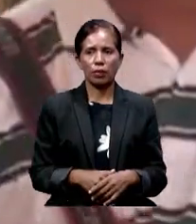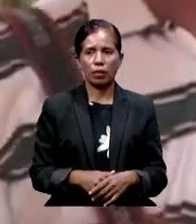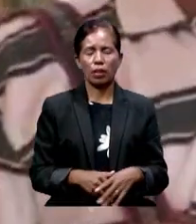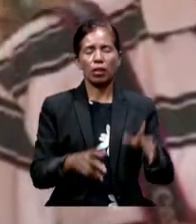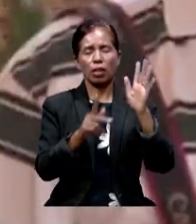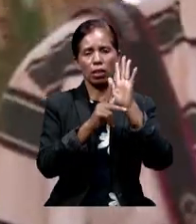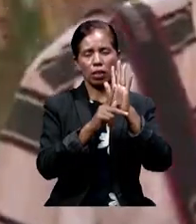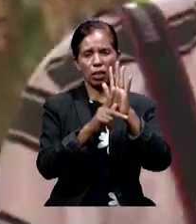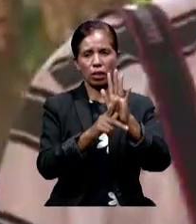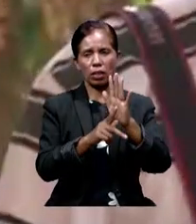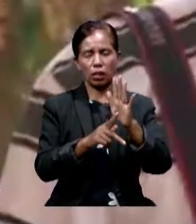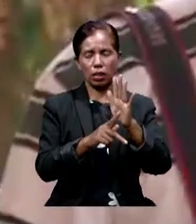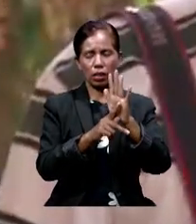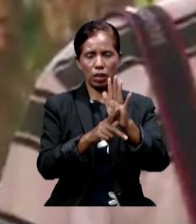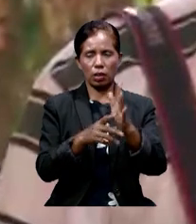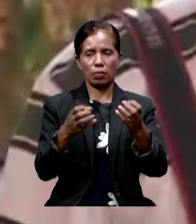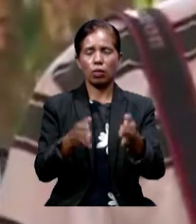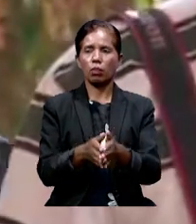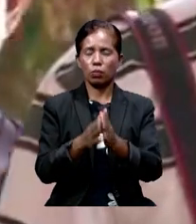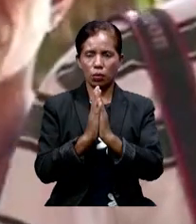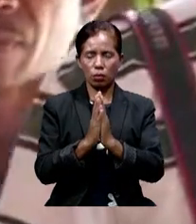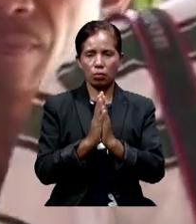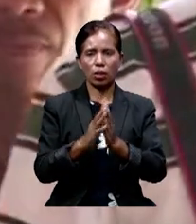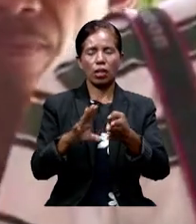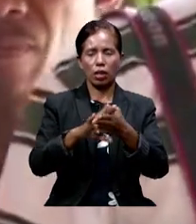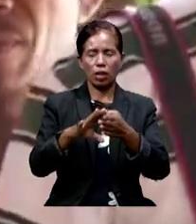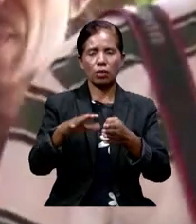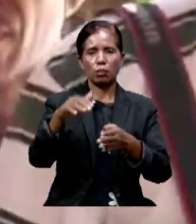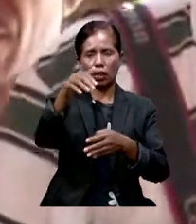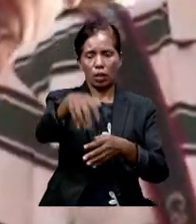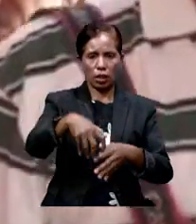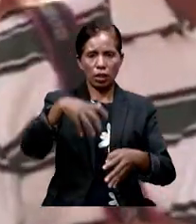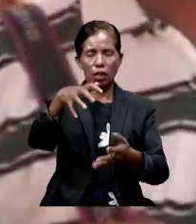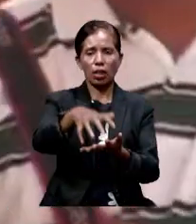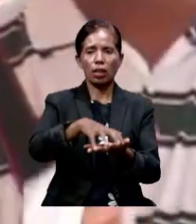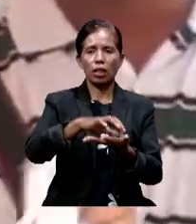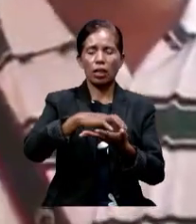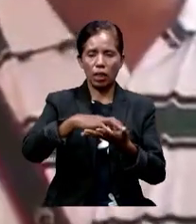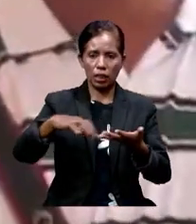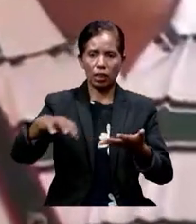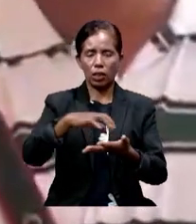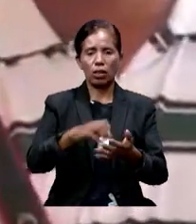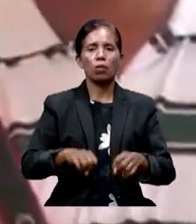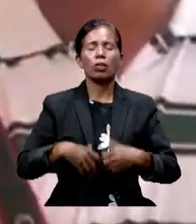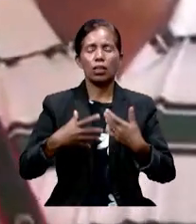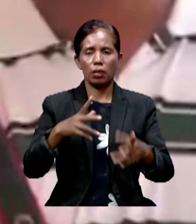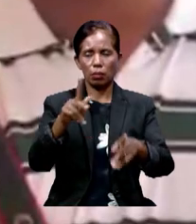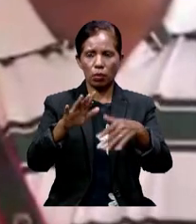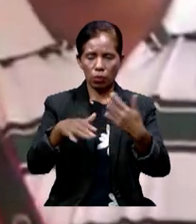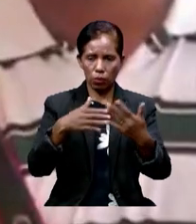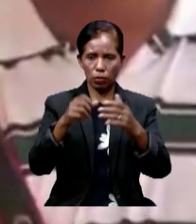barak, sobre uzu di traktor. Ada hadiah dia, bisa perpuluh itu beli